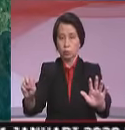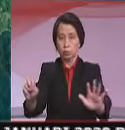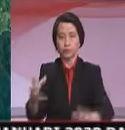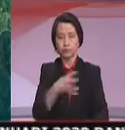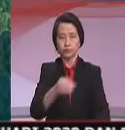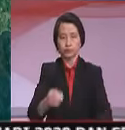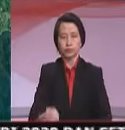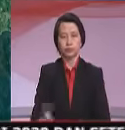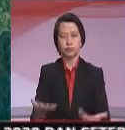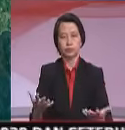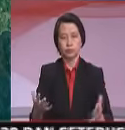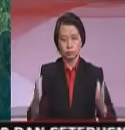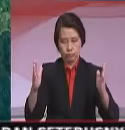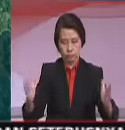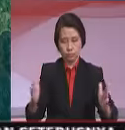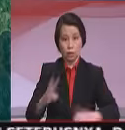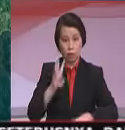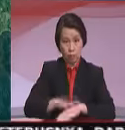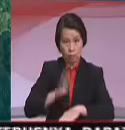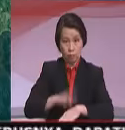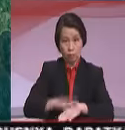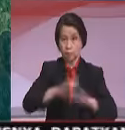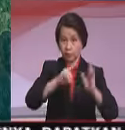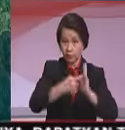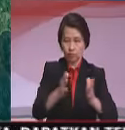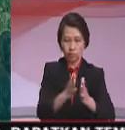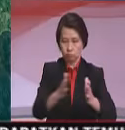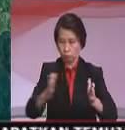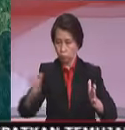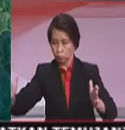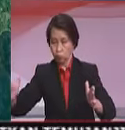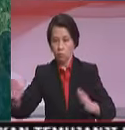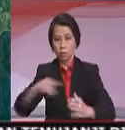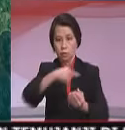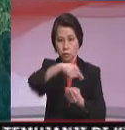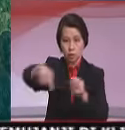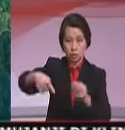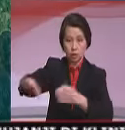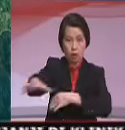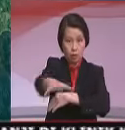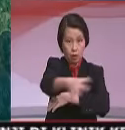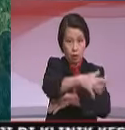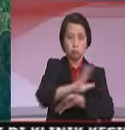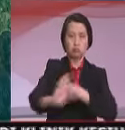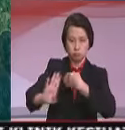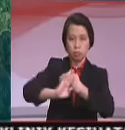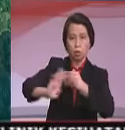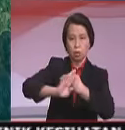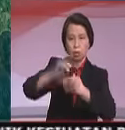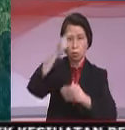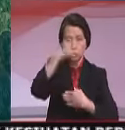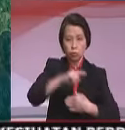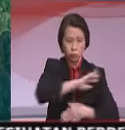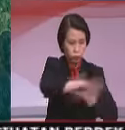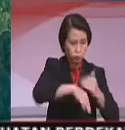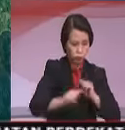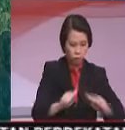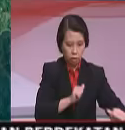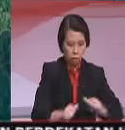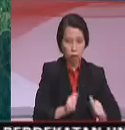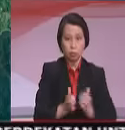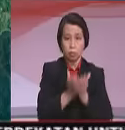Dan sepanjang tempoh amaran ini berkuat kuasa, keadaan perairan ini masih lagi berbahaya untuk semua